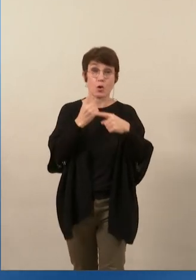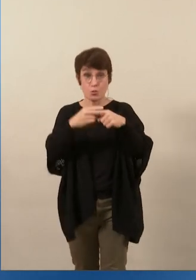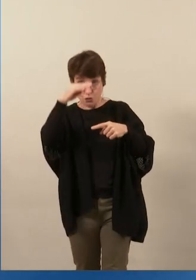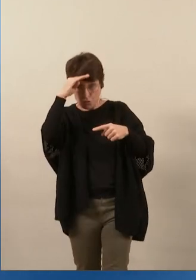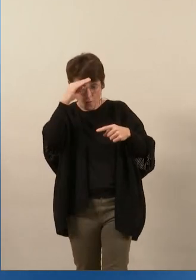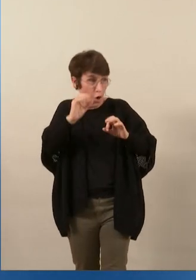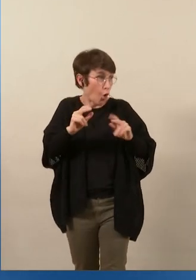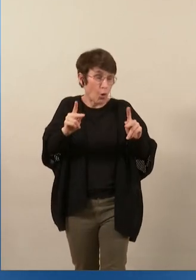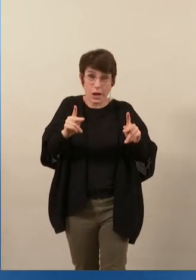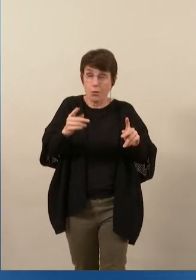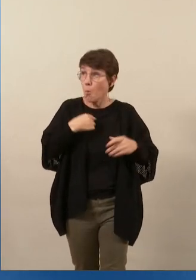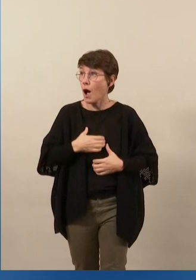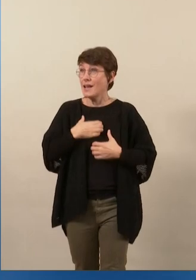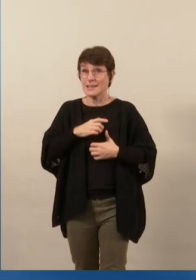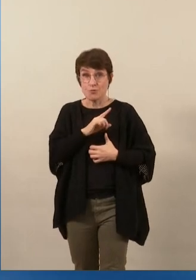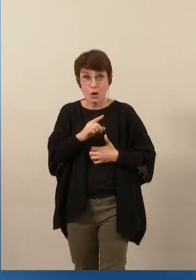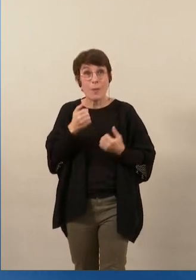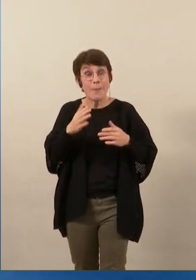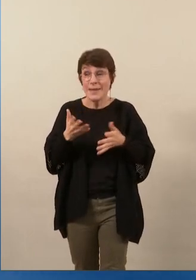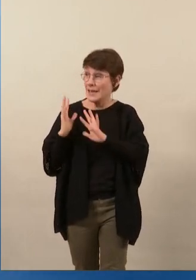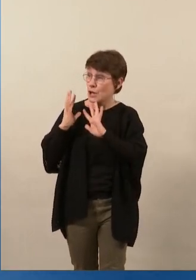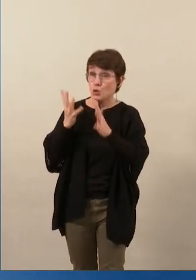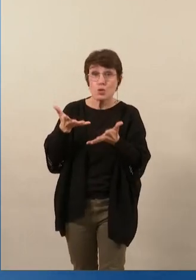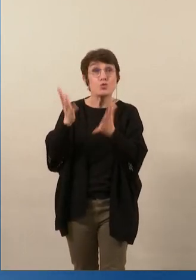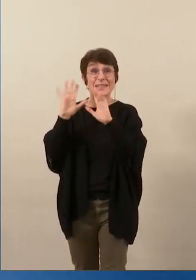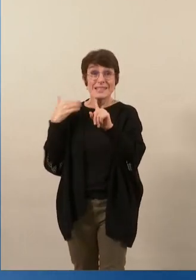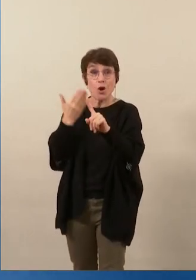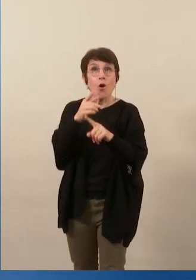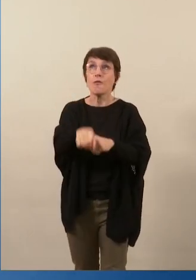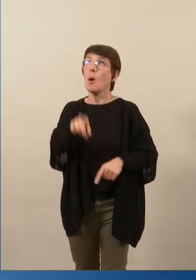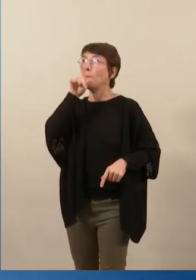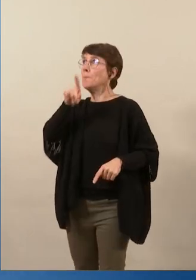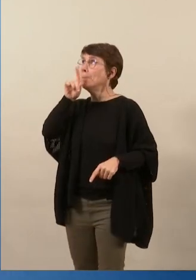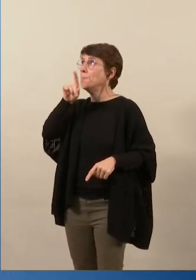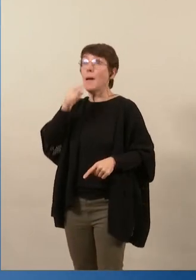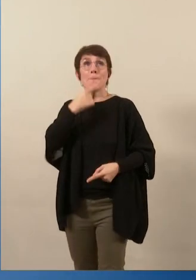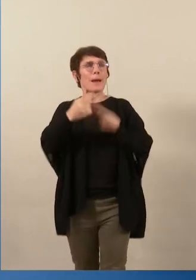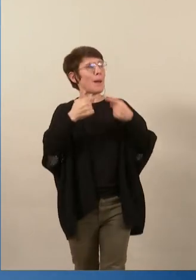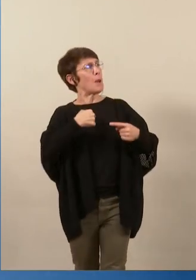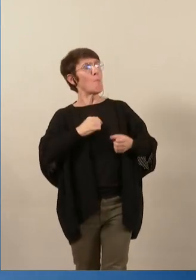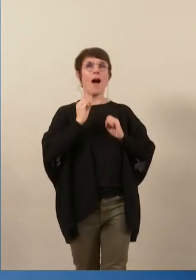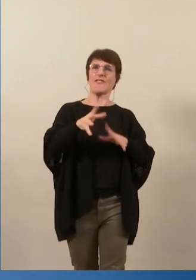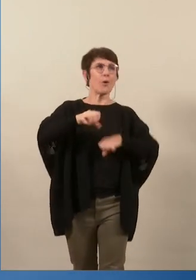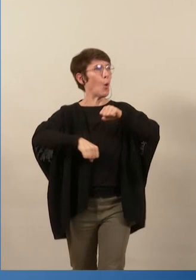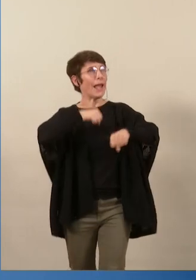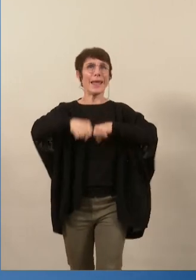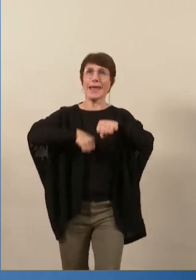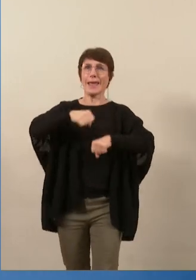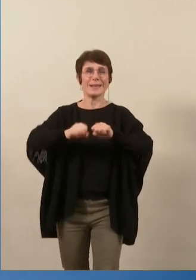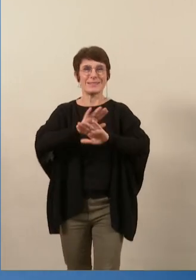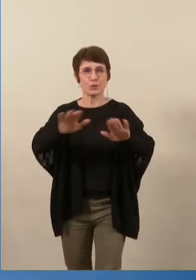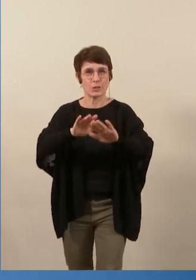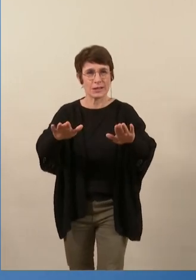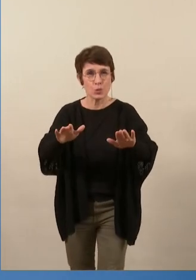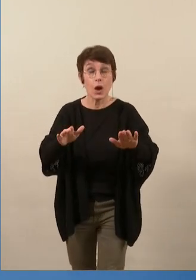dire c'est que depuis 10 ans vous ne l'aviez jamais dit on ne vous a entendu parler que du vélo et on ne vous a vu en image qu'en vélo donc